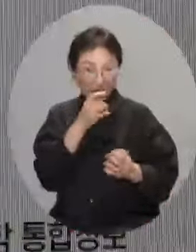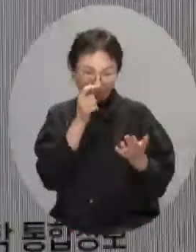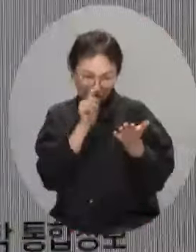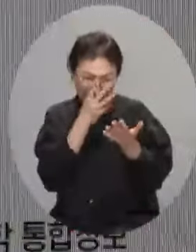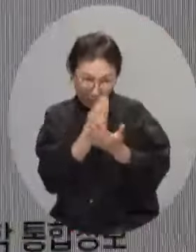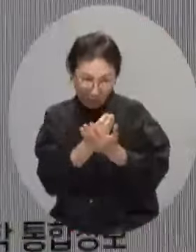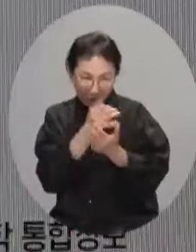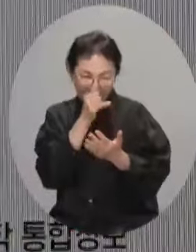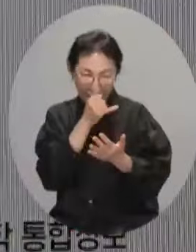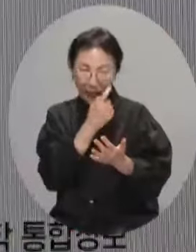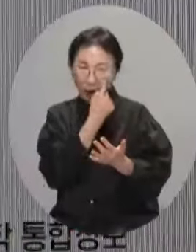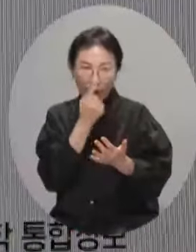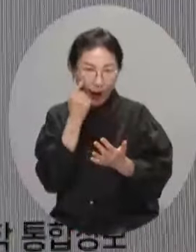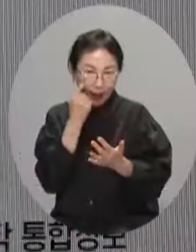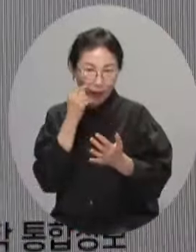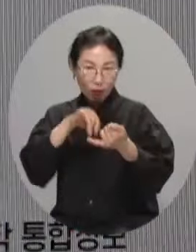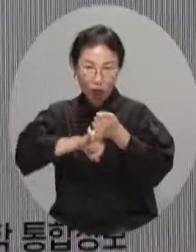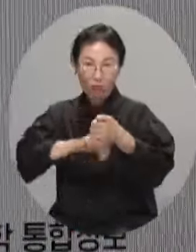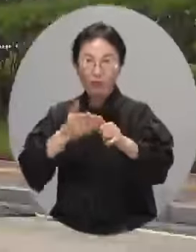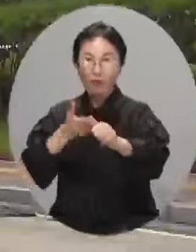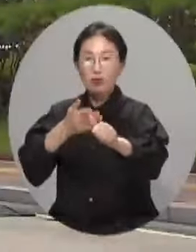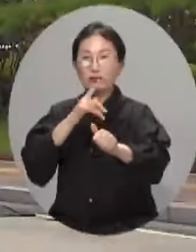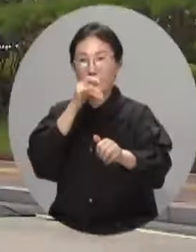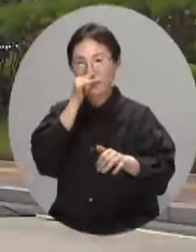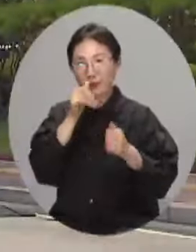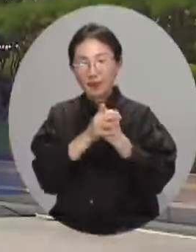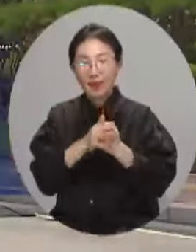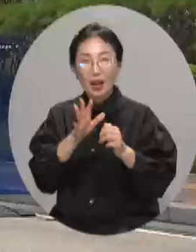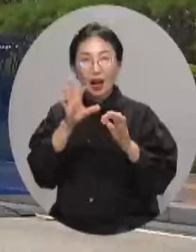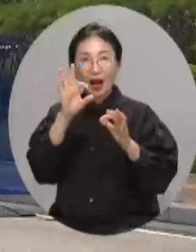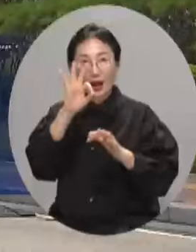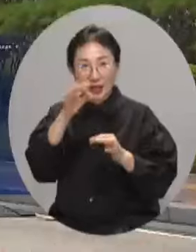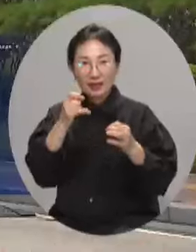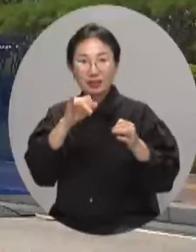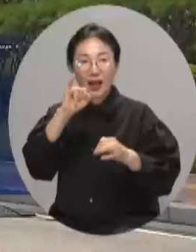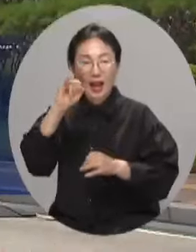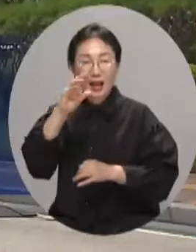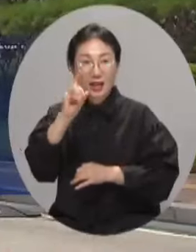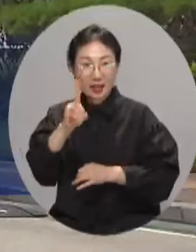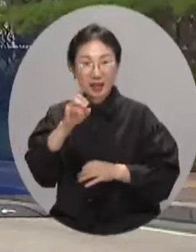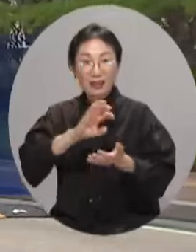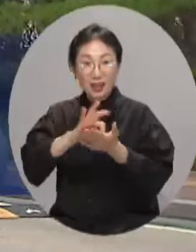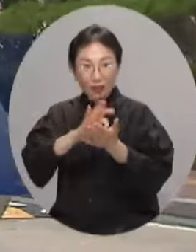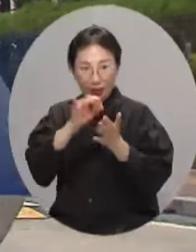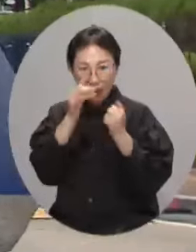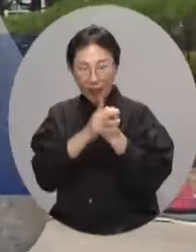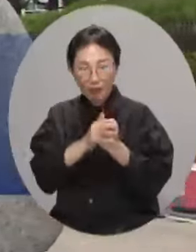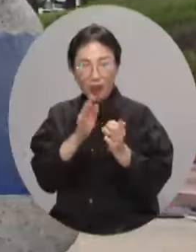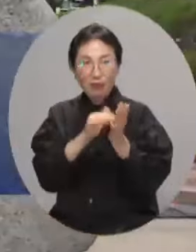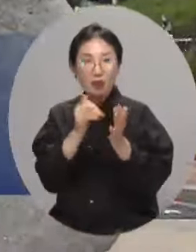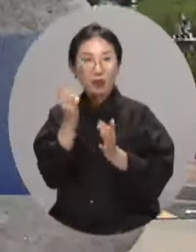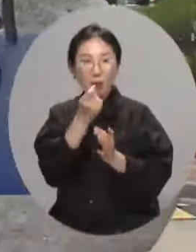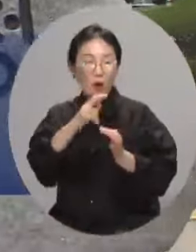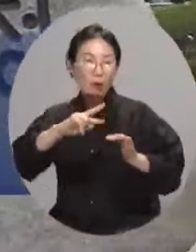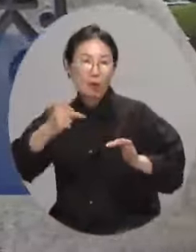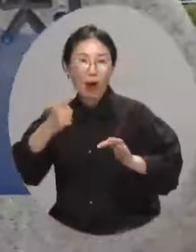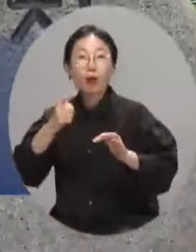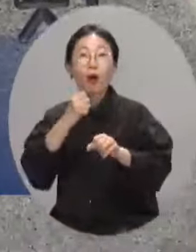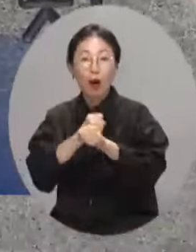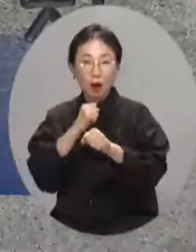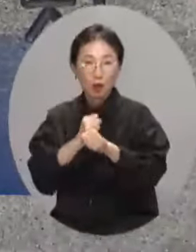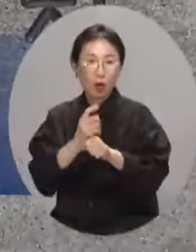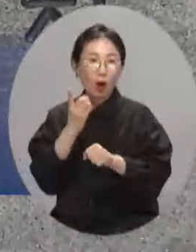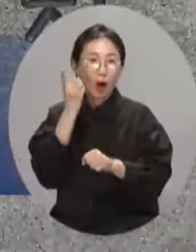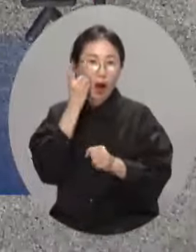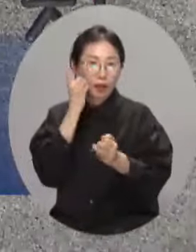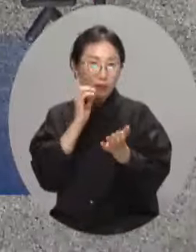주의해서 살펴봐야 한다고 당부했습니다. 같은 아이디를 사용하는 인터넷 사이트는 서로 암호를 다르게 설정하고 스마트폰에 피싱